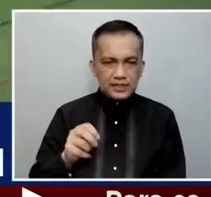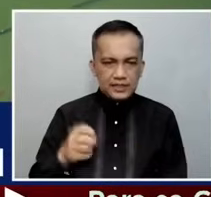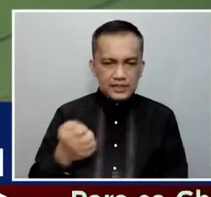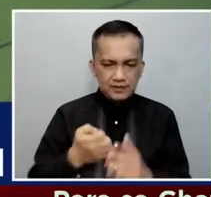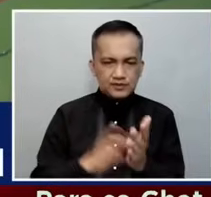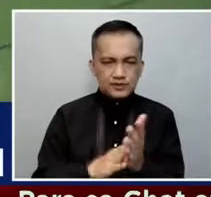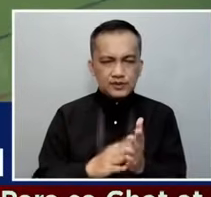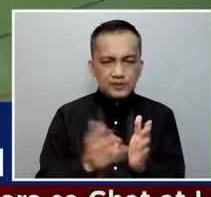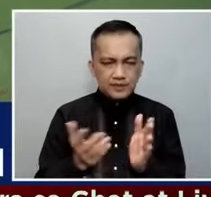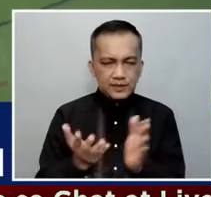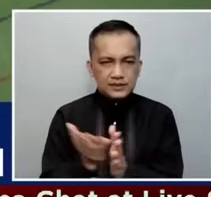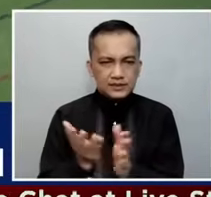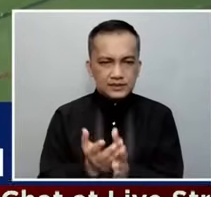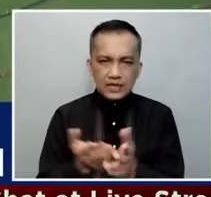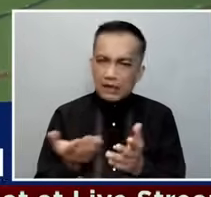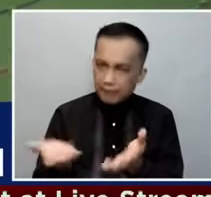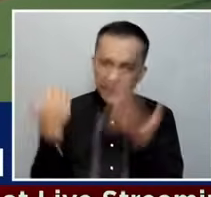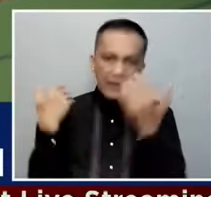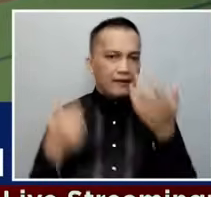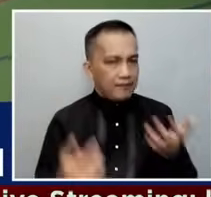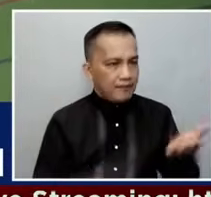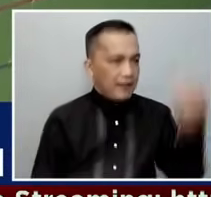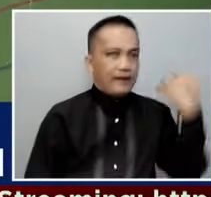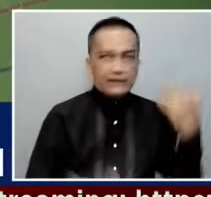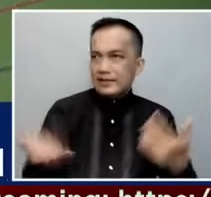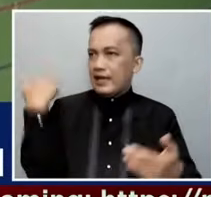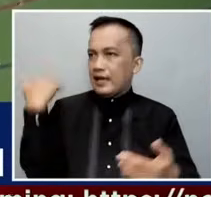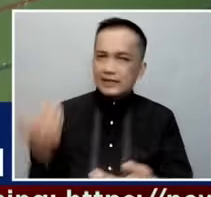City sa pagtatanggal ng mga ito.